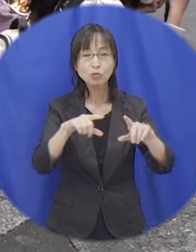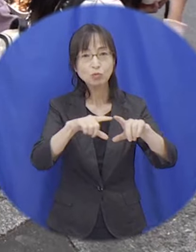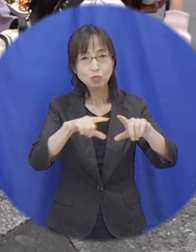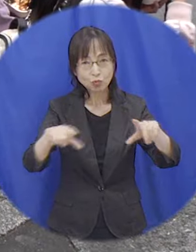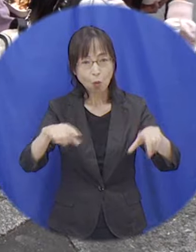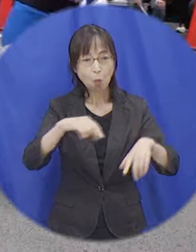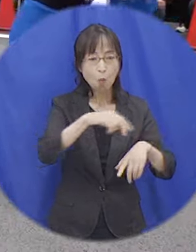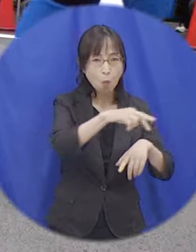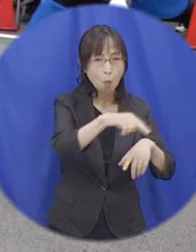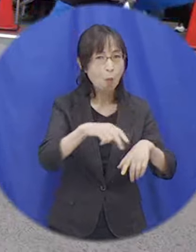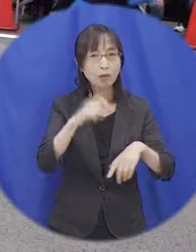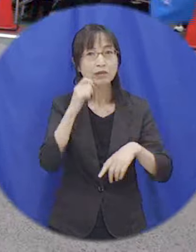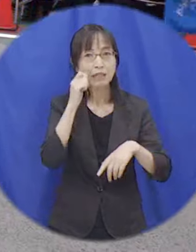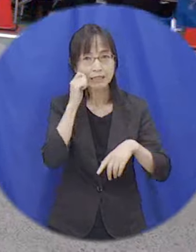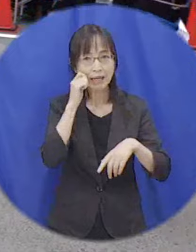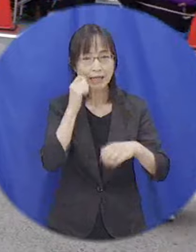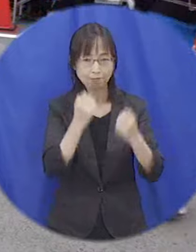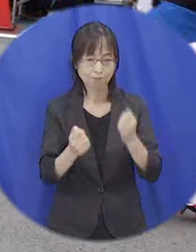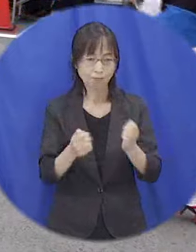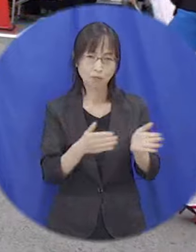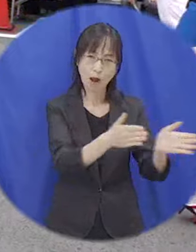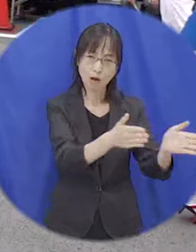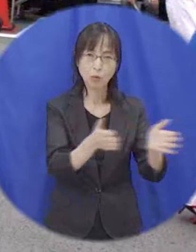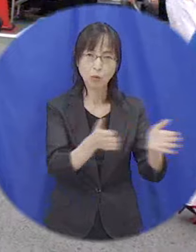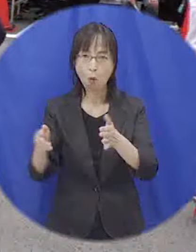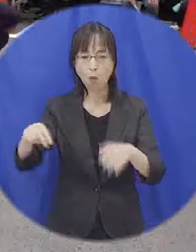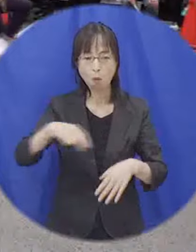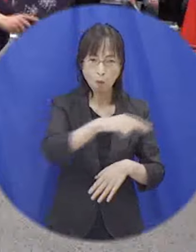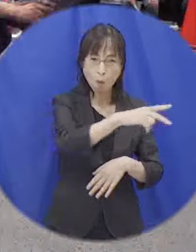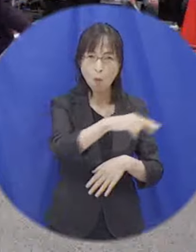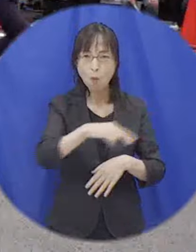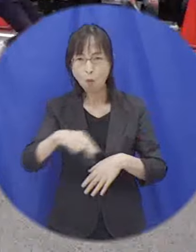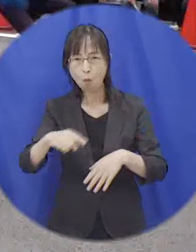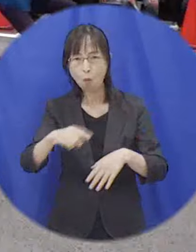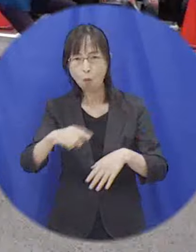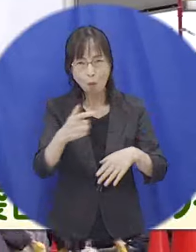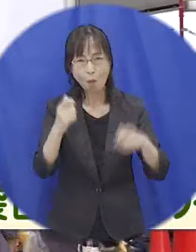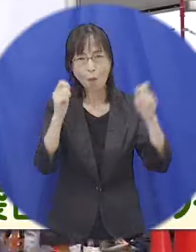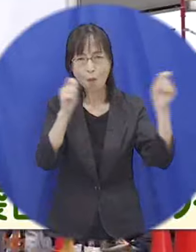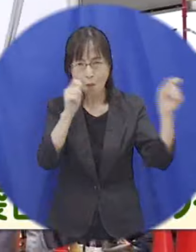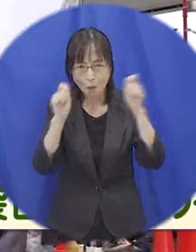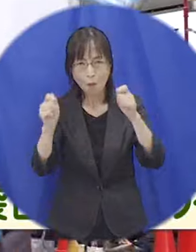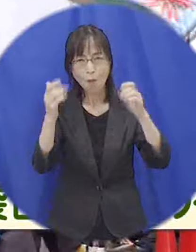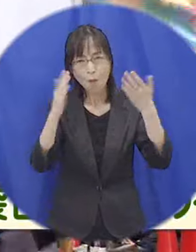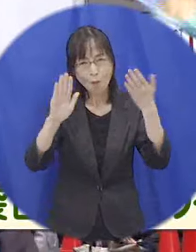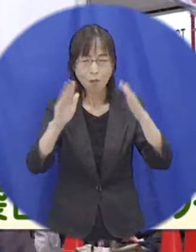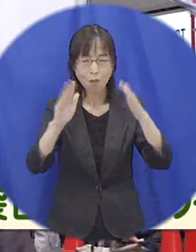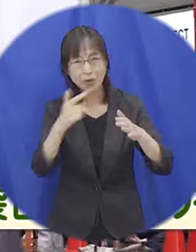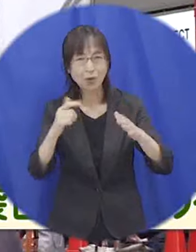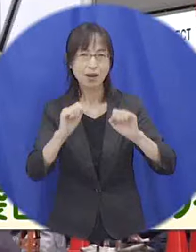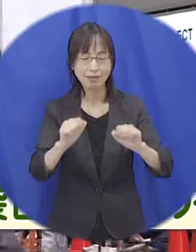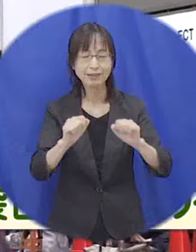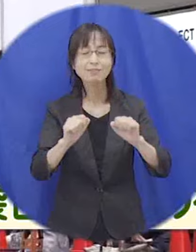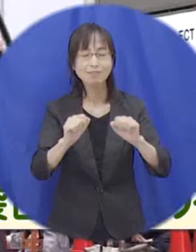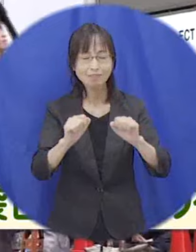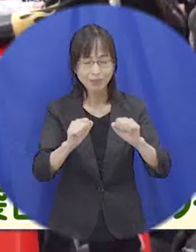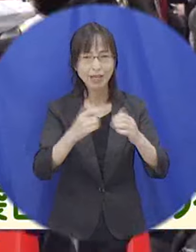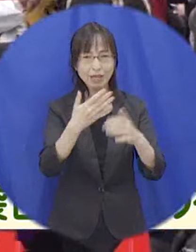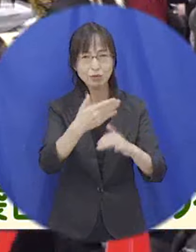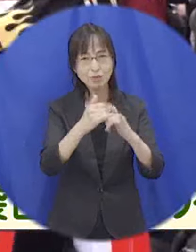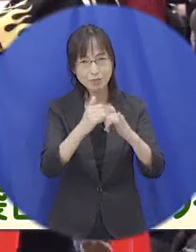ち入ることのできない車道を活用しながら各種演目を行い、区民や来街者の方々